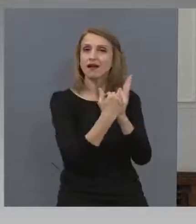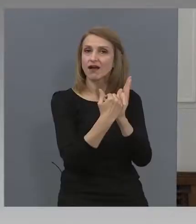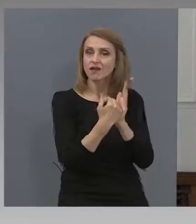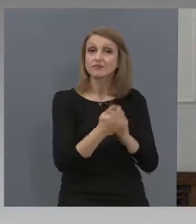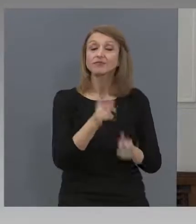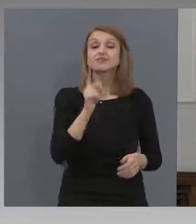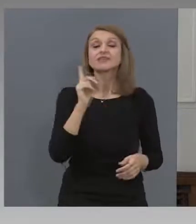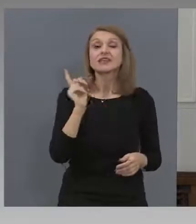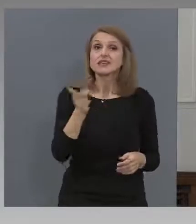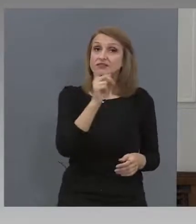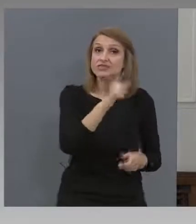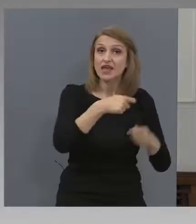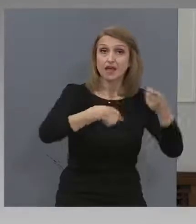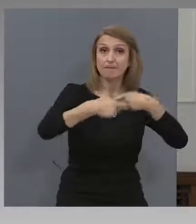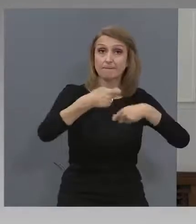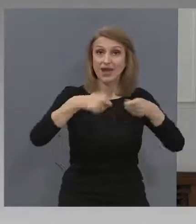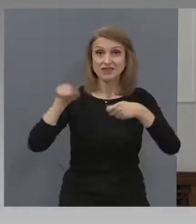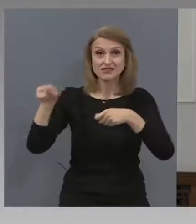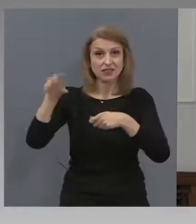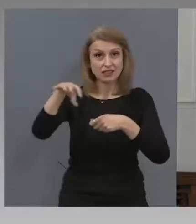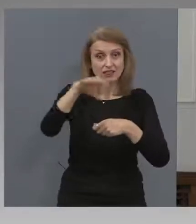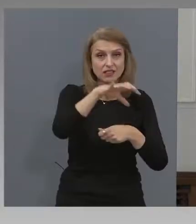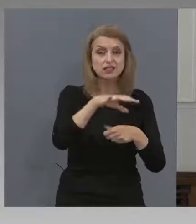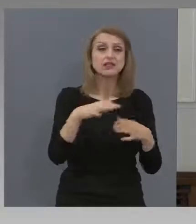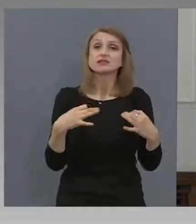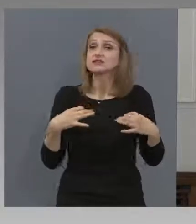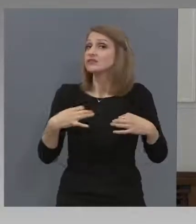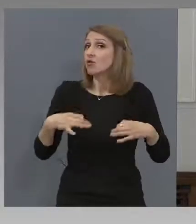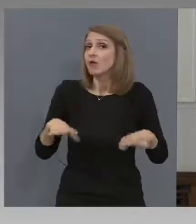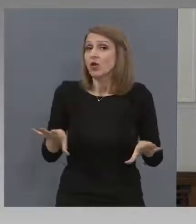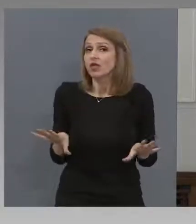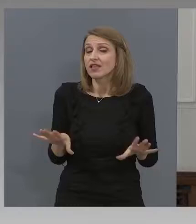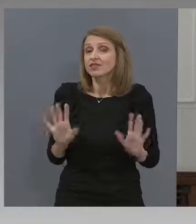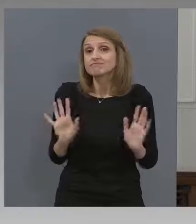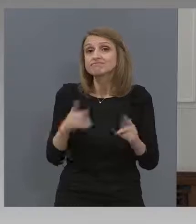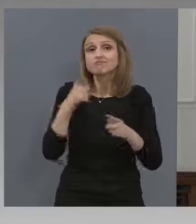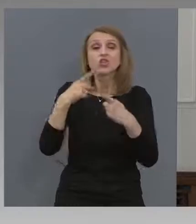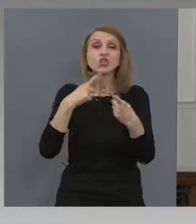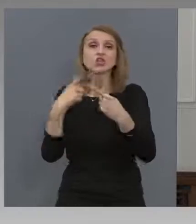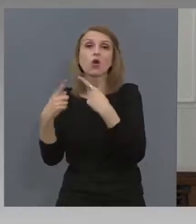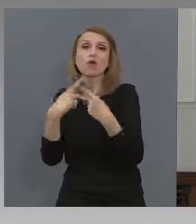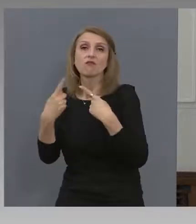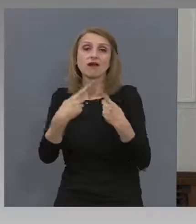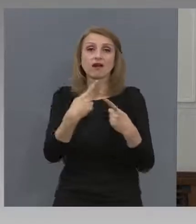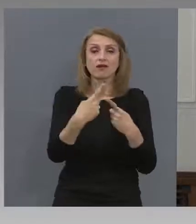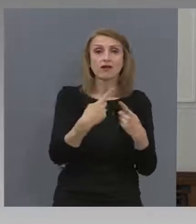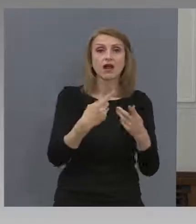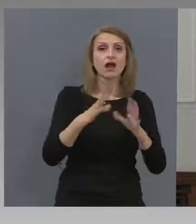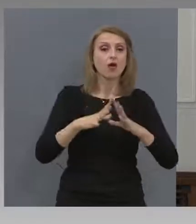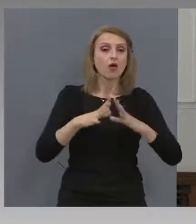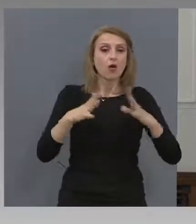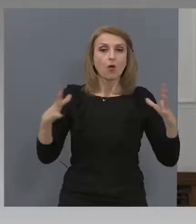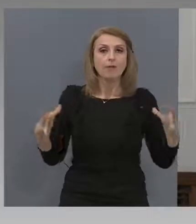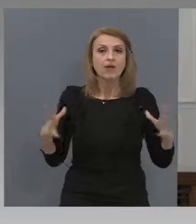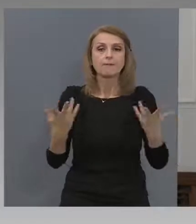всеки оператор по тези списъци е свободен да договаря по начин, обем, условия, които